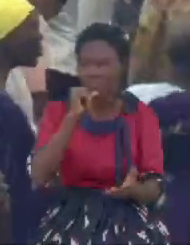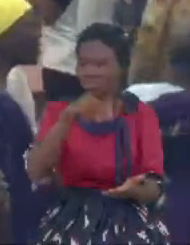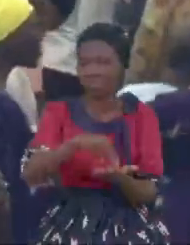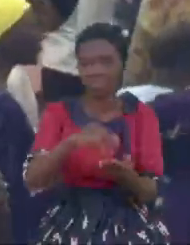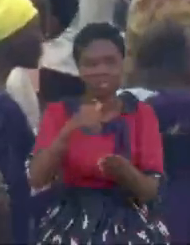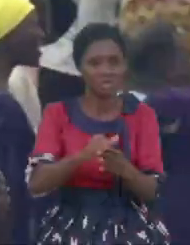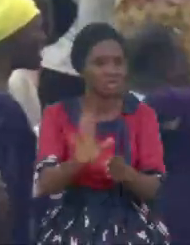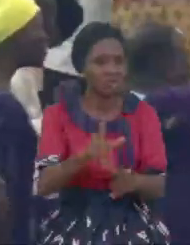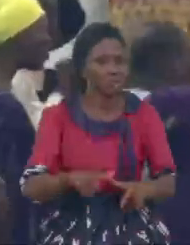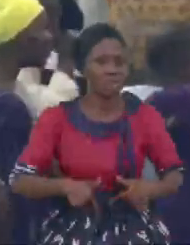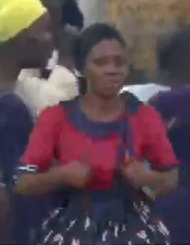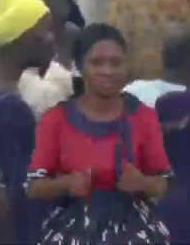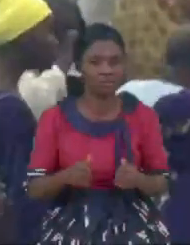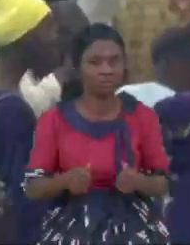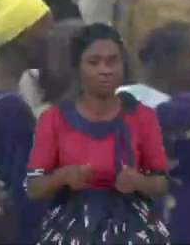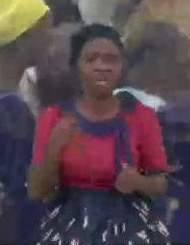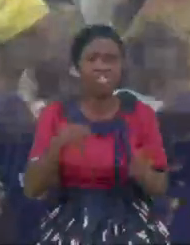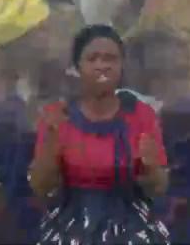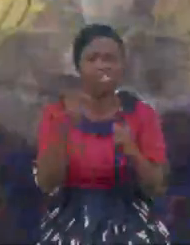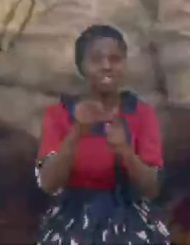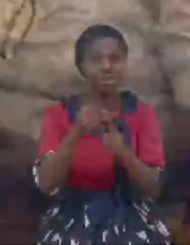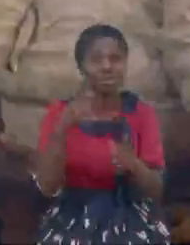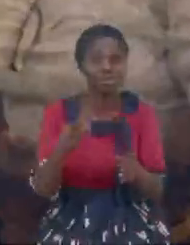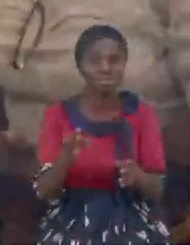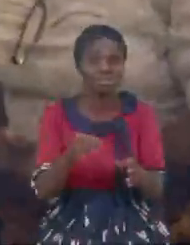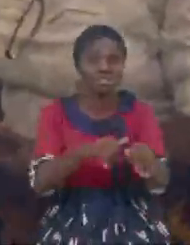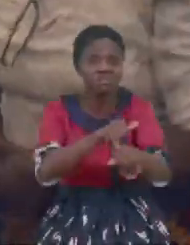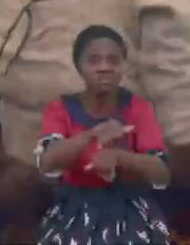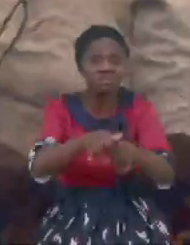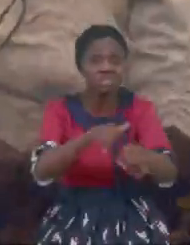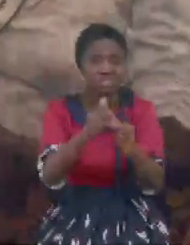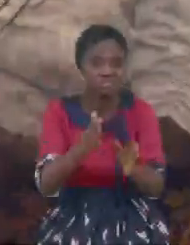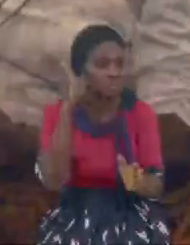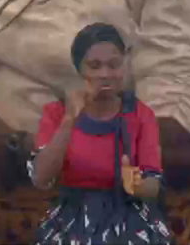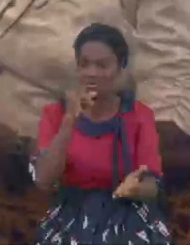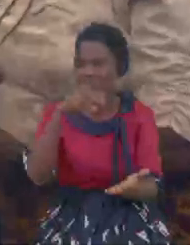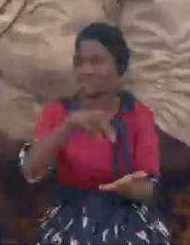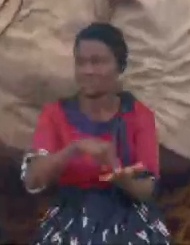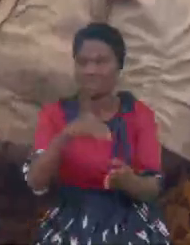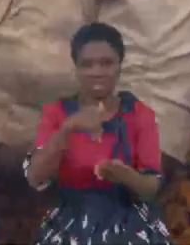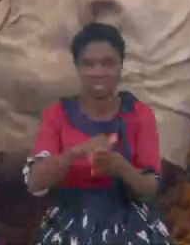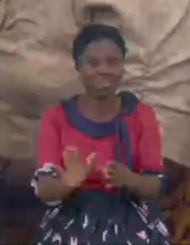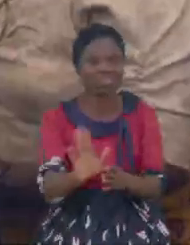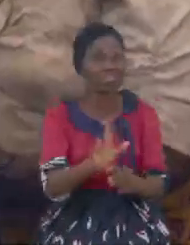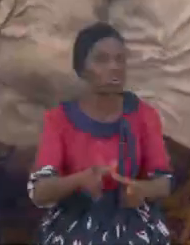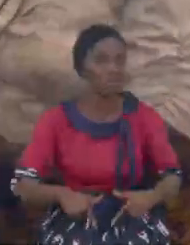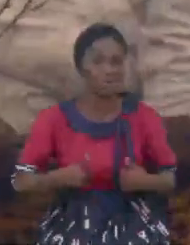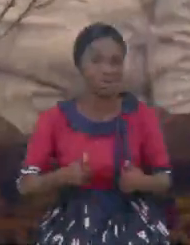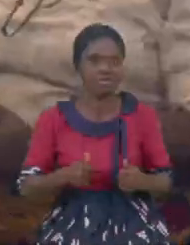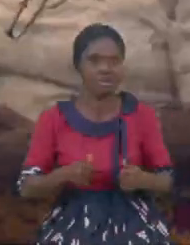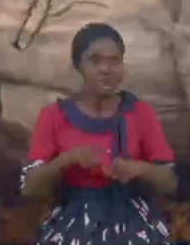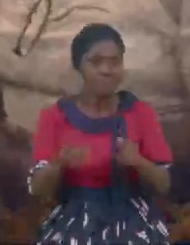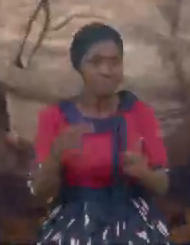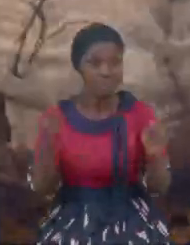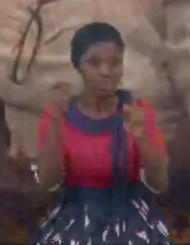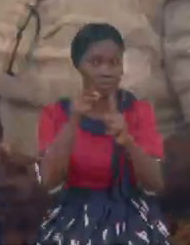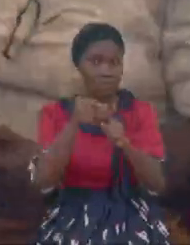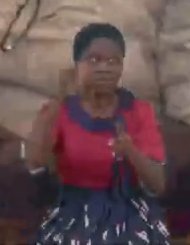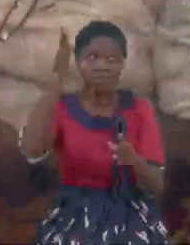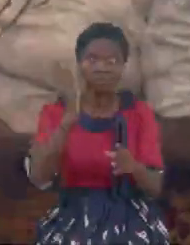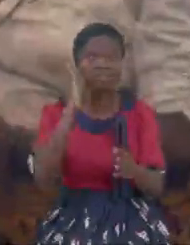va pas s'accomplir dans ta vie. La parole du faux prophète, la parole des trompeurs ne va pas s'accomplir dans votre vie. Mais la parole de Dieu